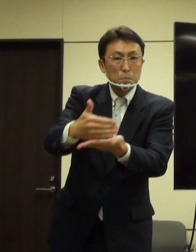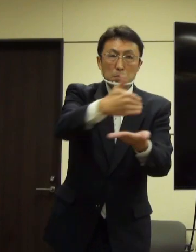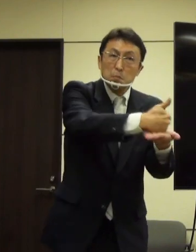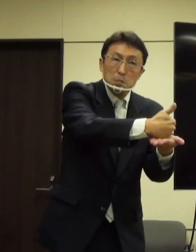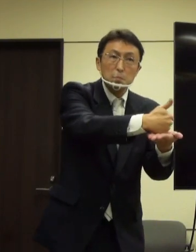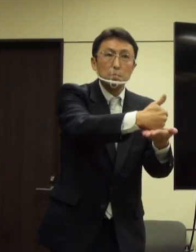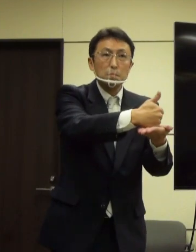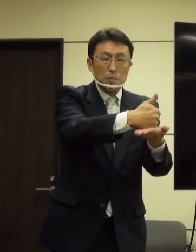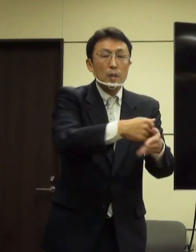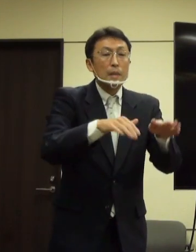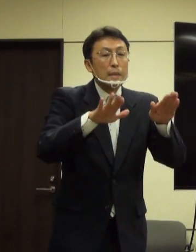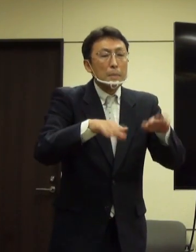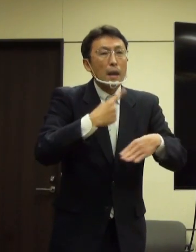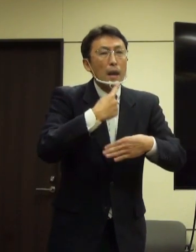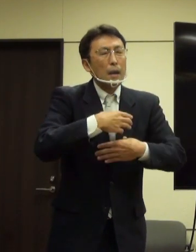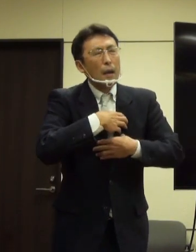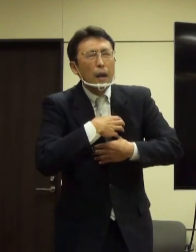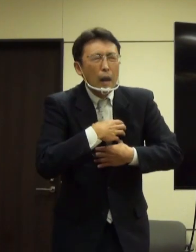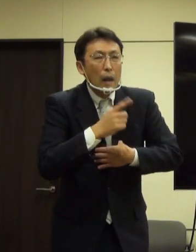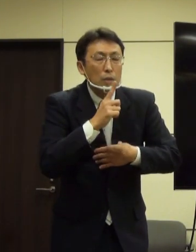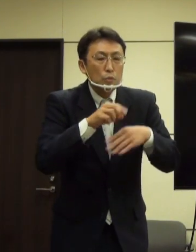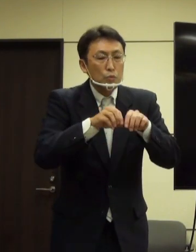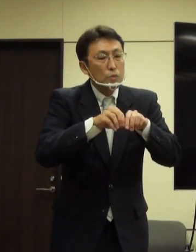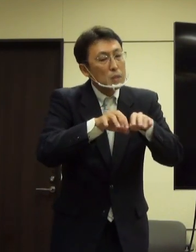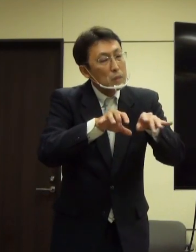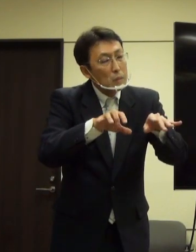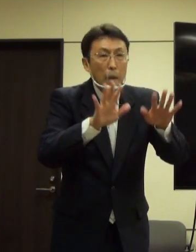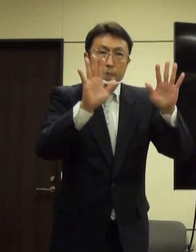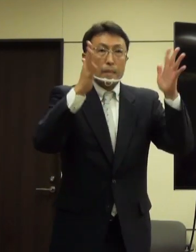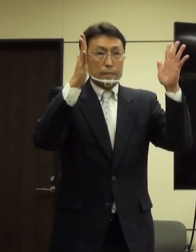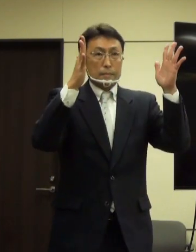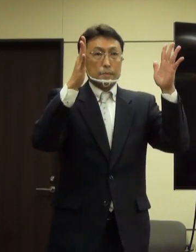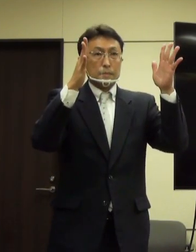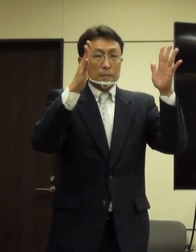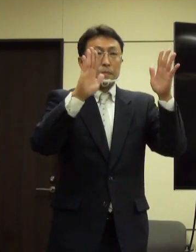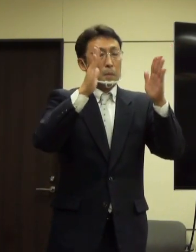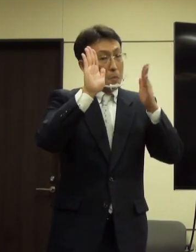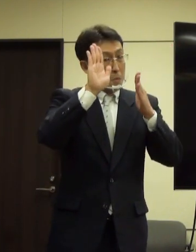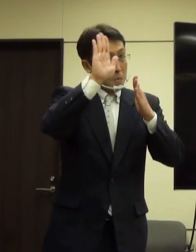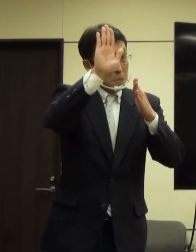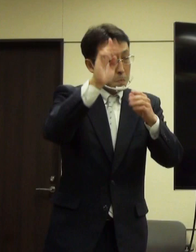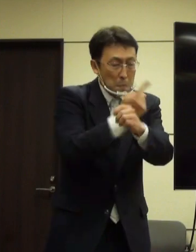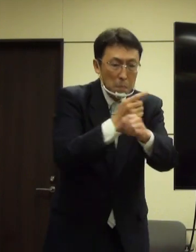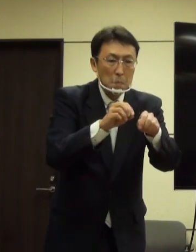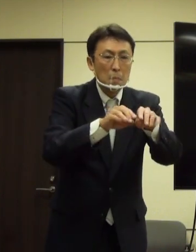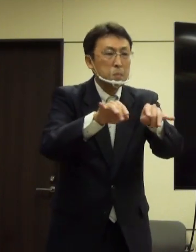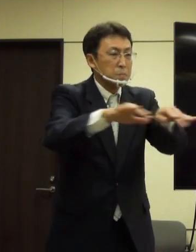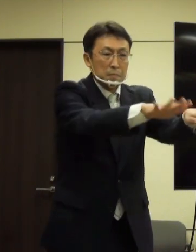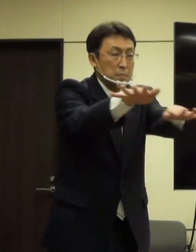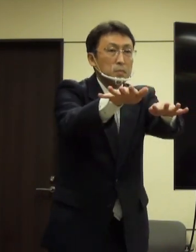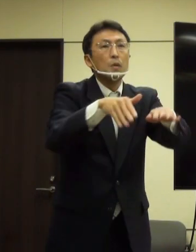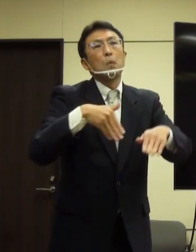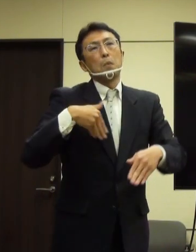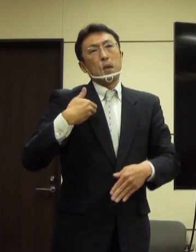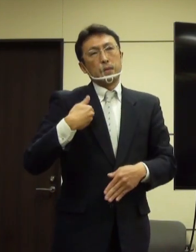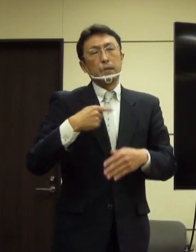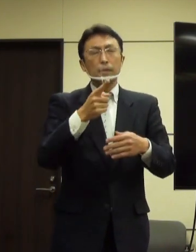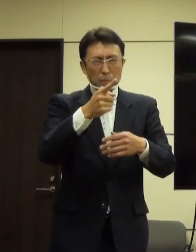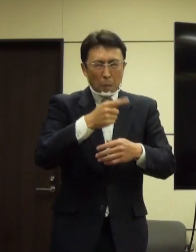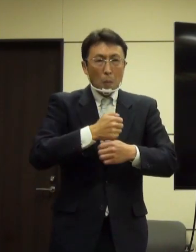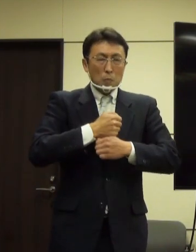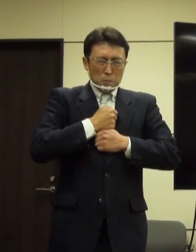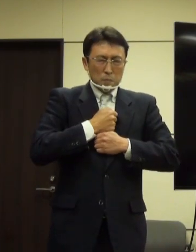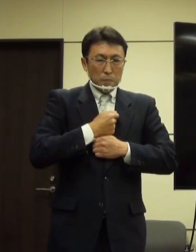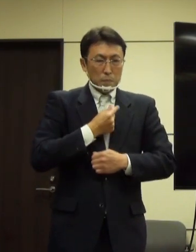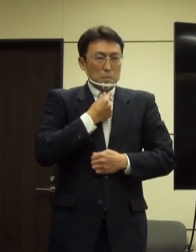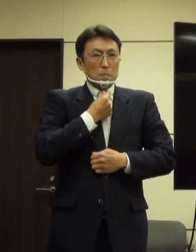た氷河には見られないんですけども凍っまた氷河力どうか分からないのでその辺の心配がありますので注意深くまた見守りながら対応し